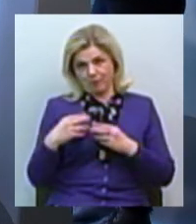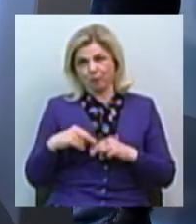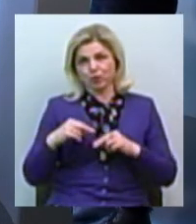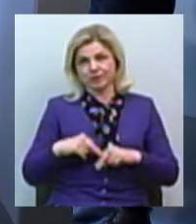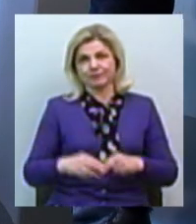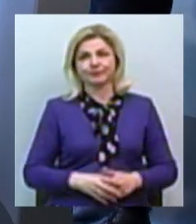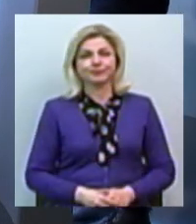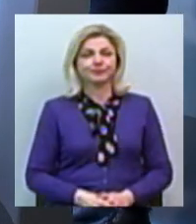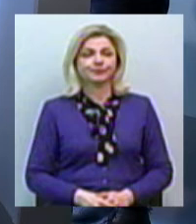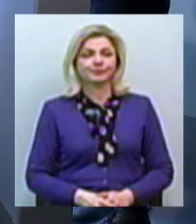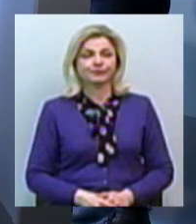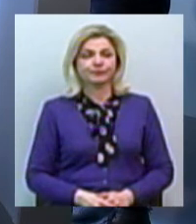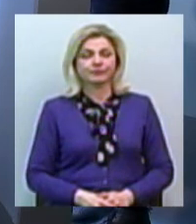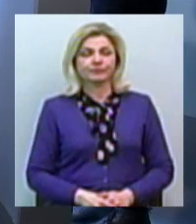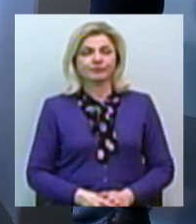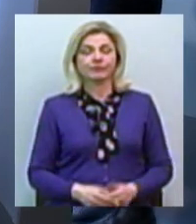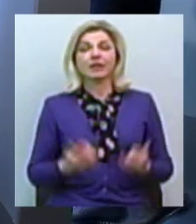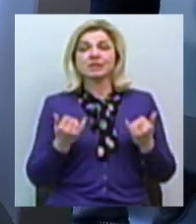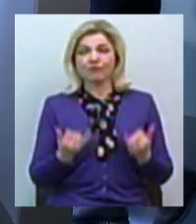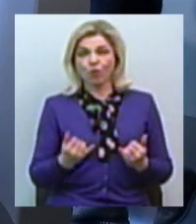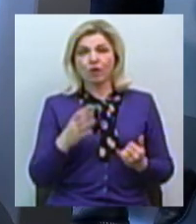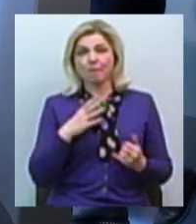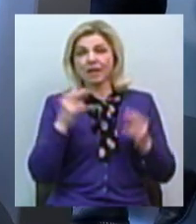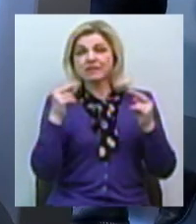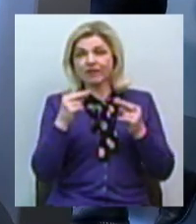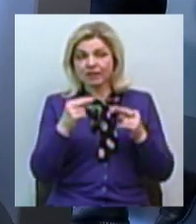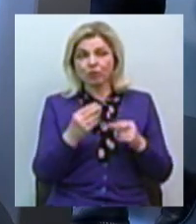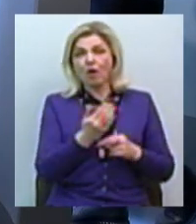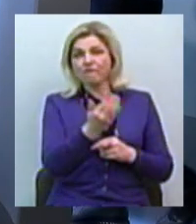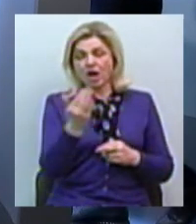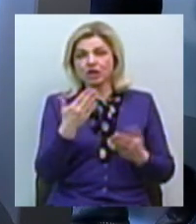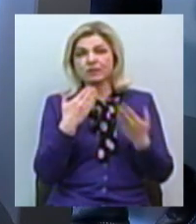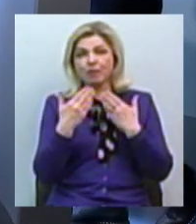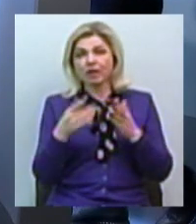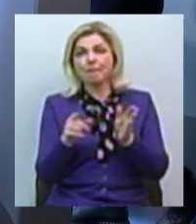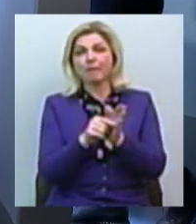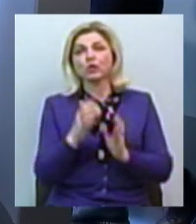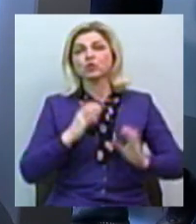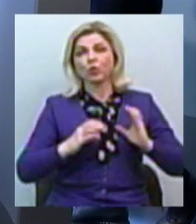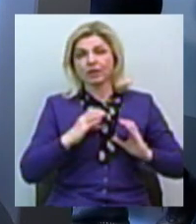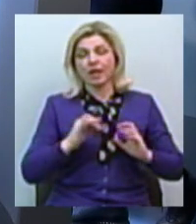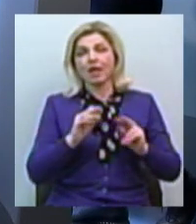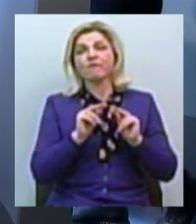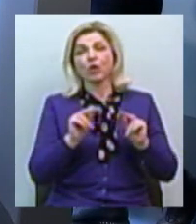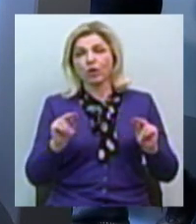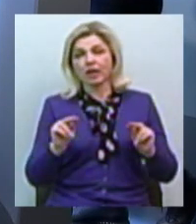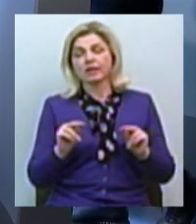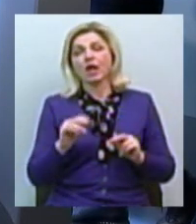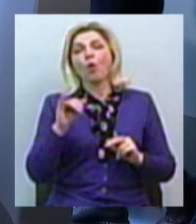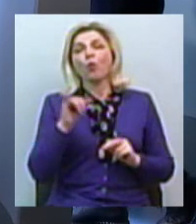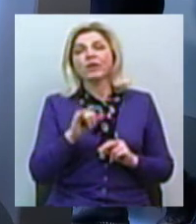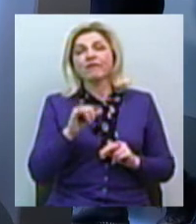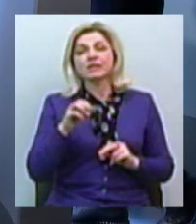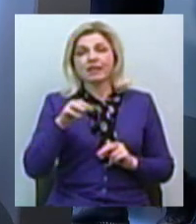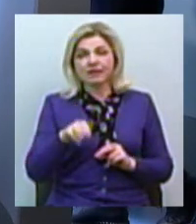сторін. Чудово. Сьогодні я був свідком вашого спілкування зі студентами та викладачами Чорноморського національного університету імені Петра Могили, про який ви вже